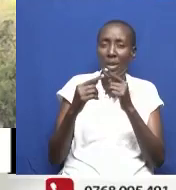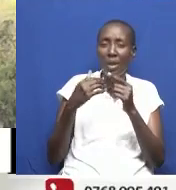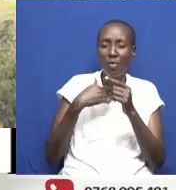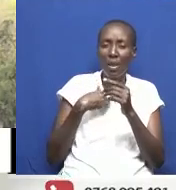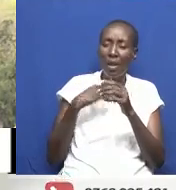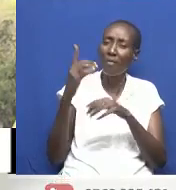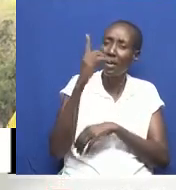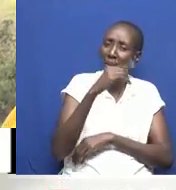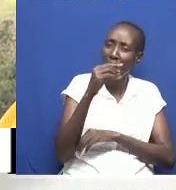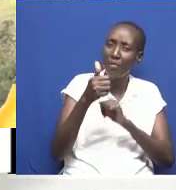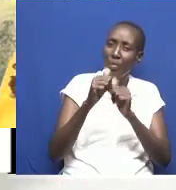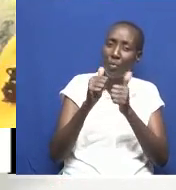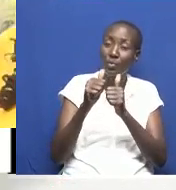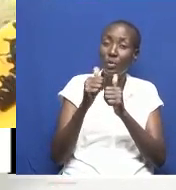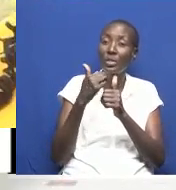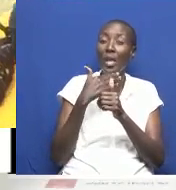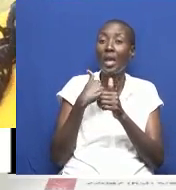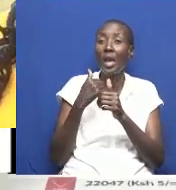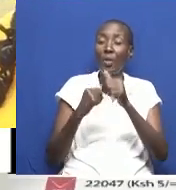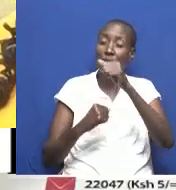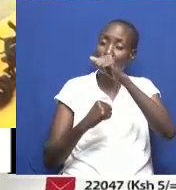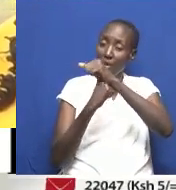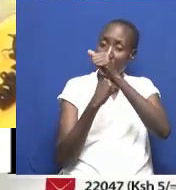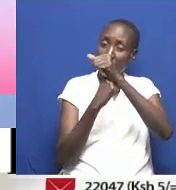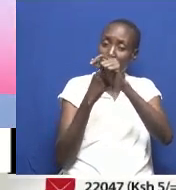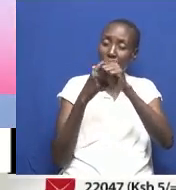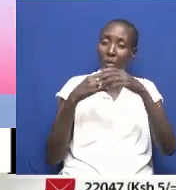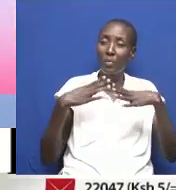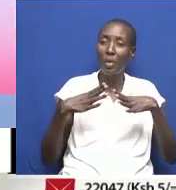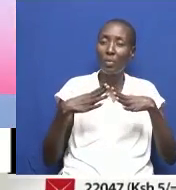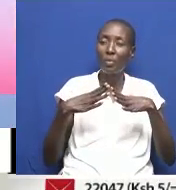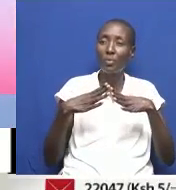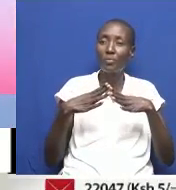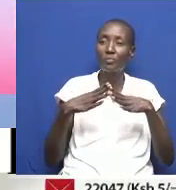Sasa nataka tu support ya watu vijana na matukizidi.